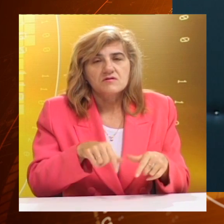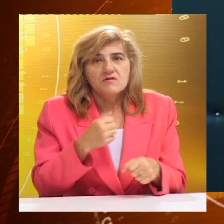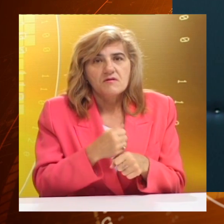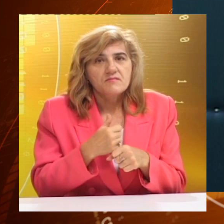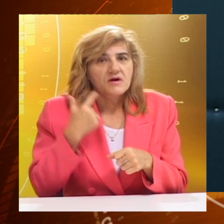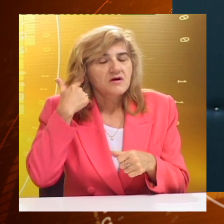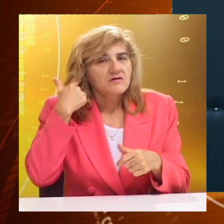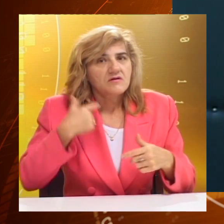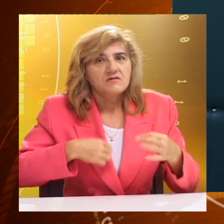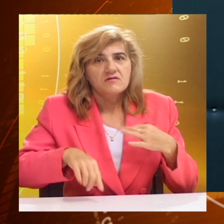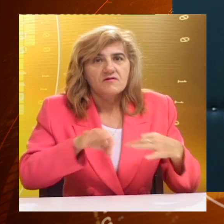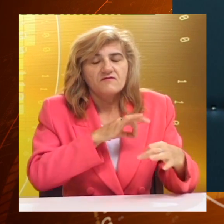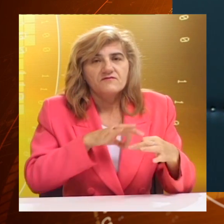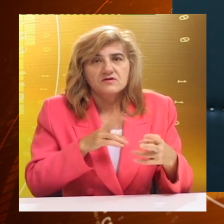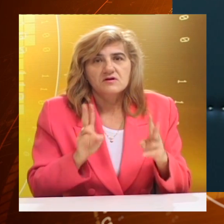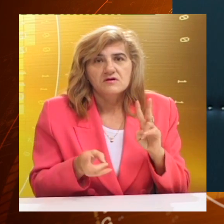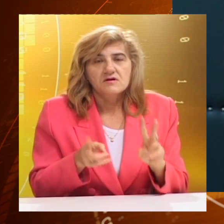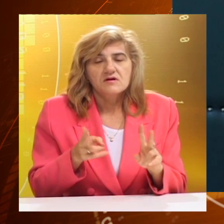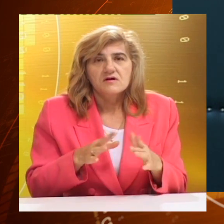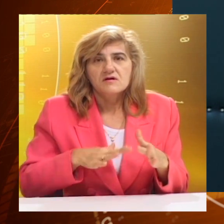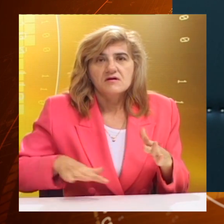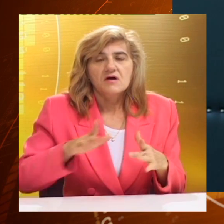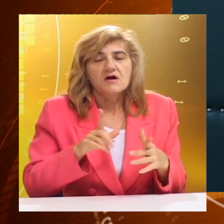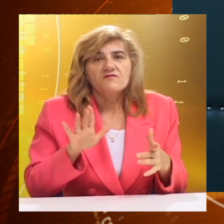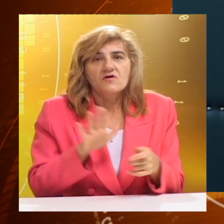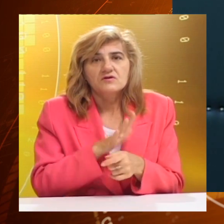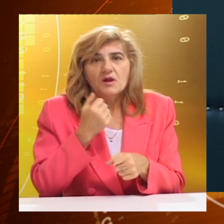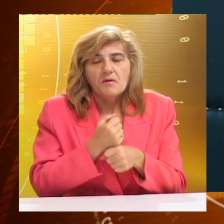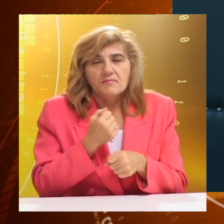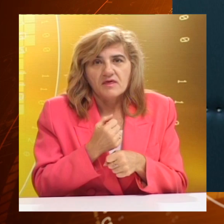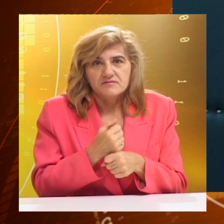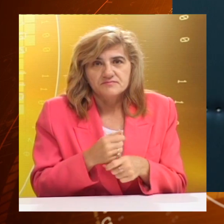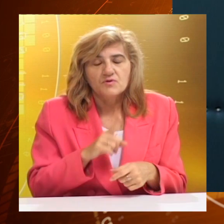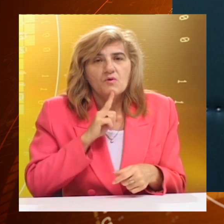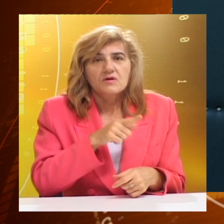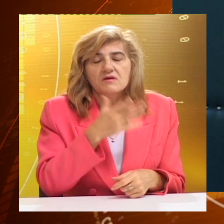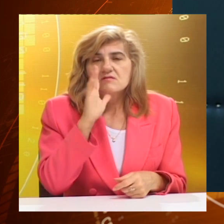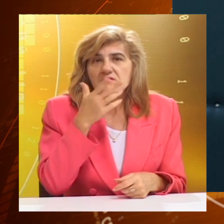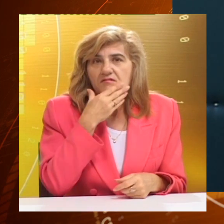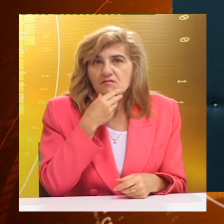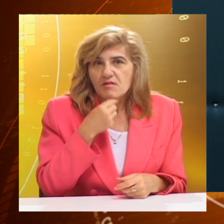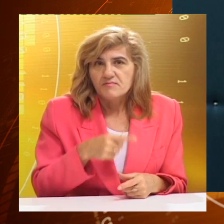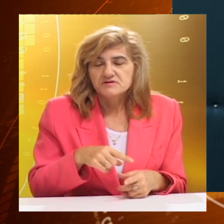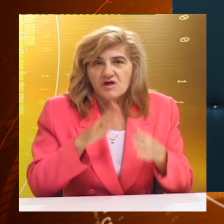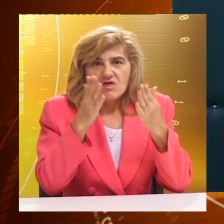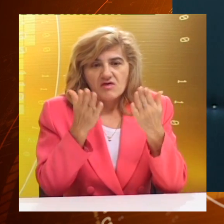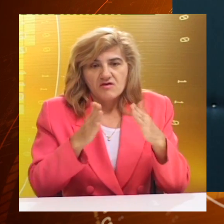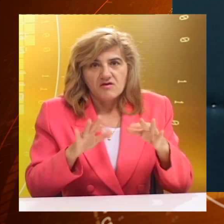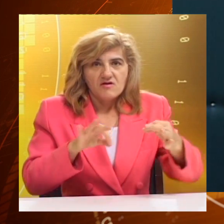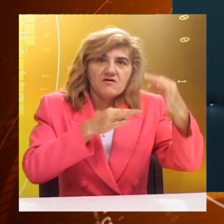Kakvi instrumenti proizvode zvukove i kakvi su instrumenti i od čega se prave. Koji ti je najlepši